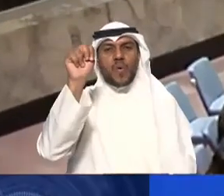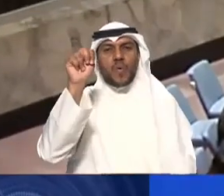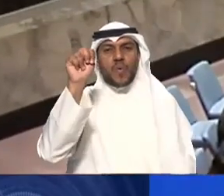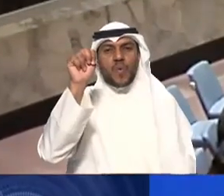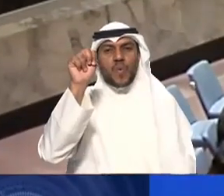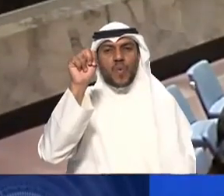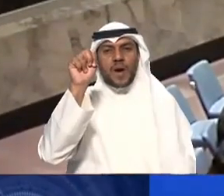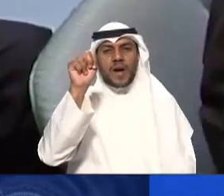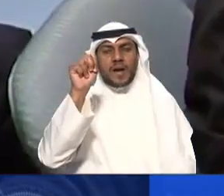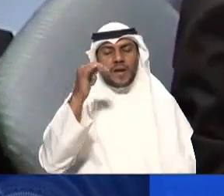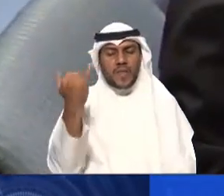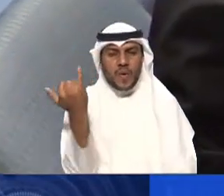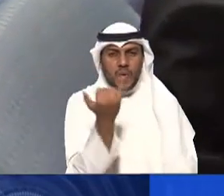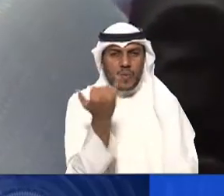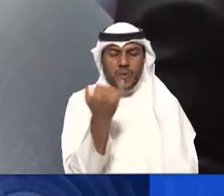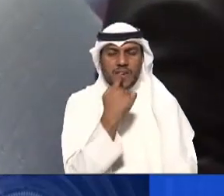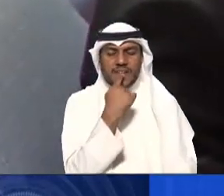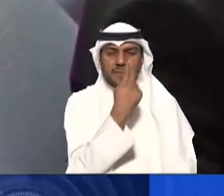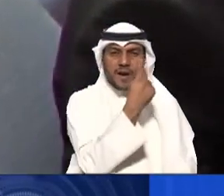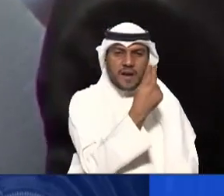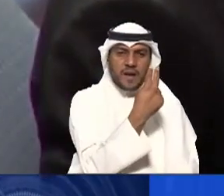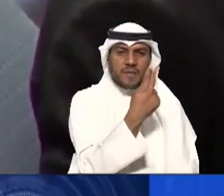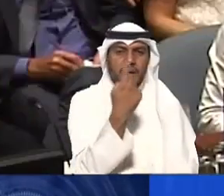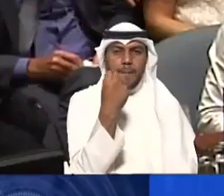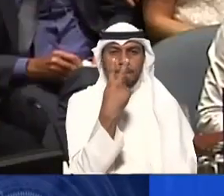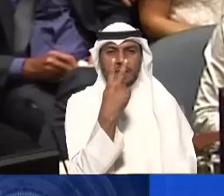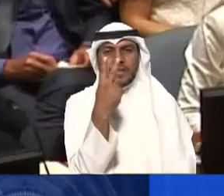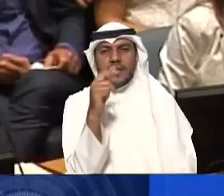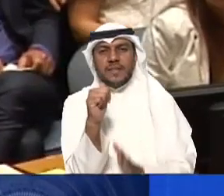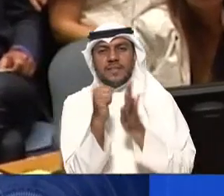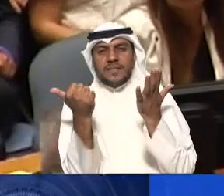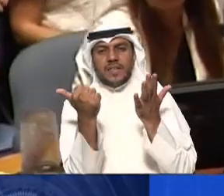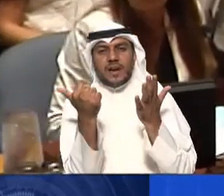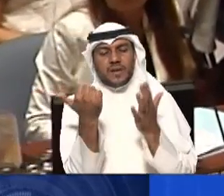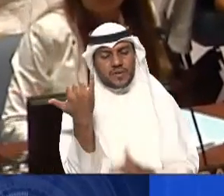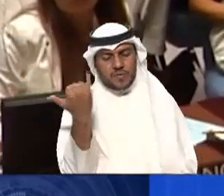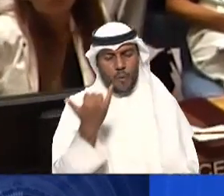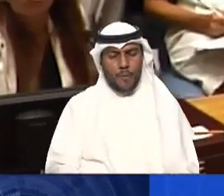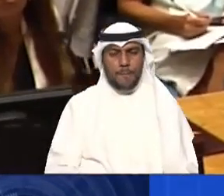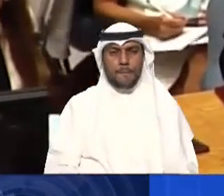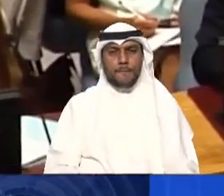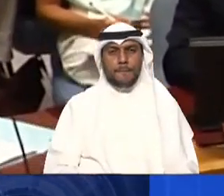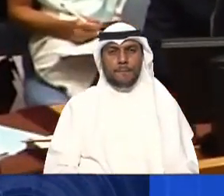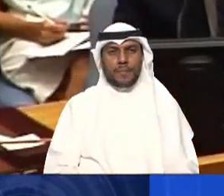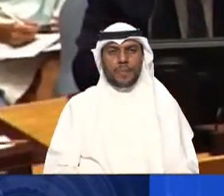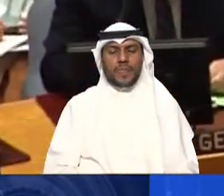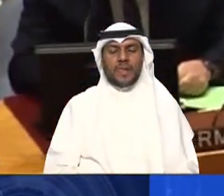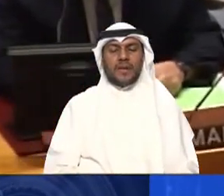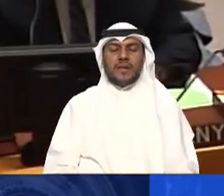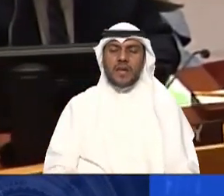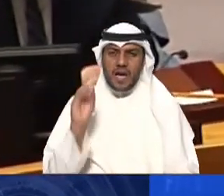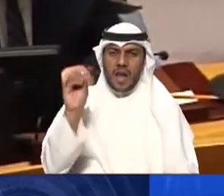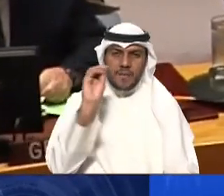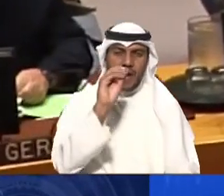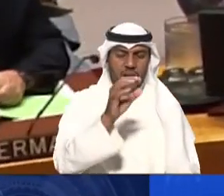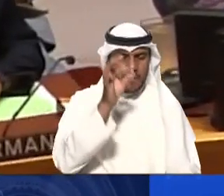الصلة، لا سيما القرار 2216. وحث العتيبي الأطراف اليمنية على المشاركة في الحوار الذي